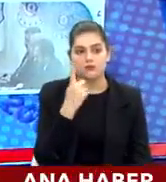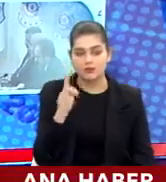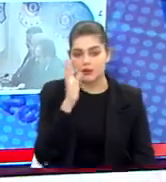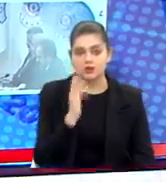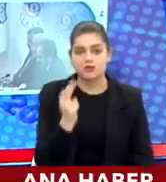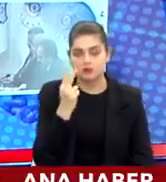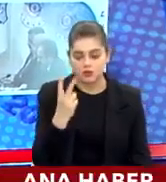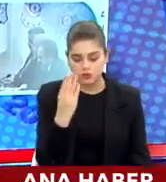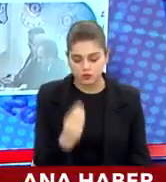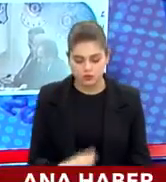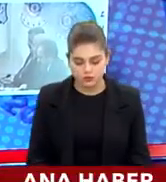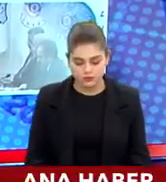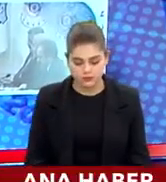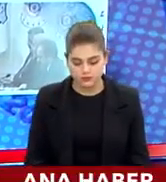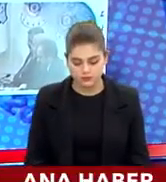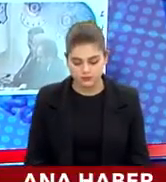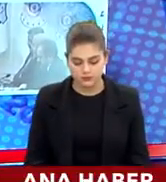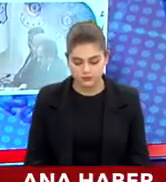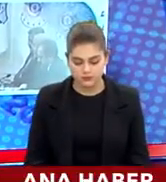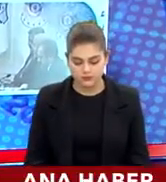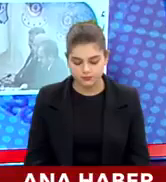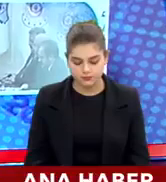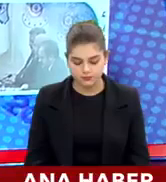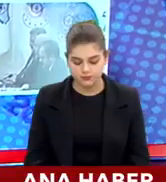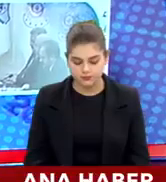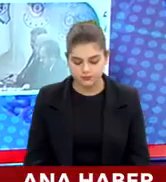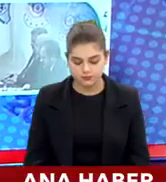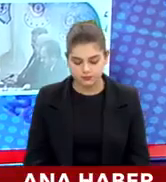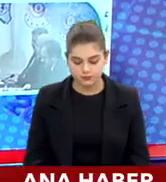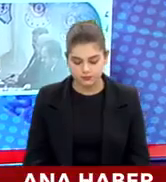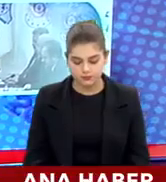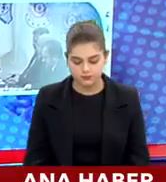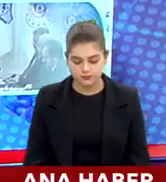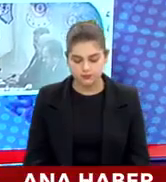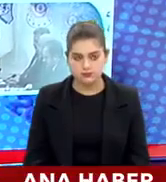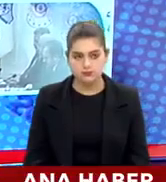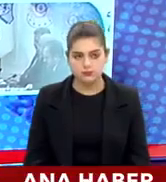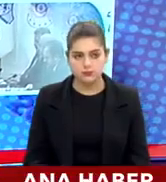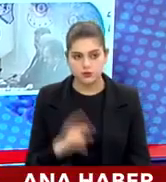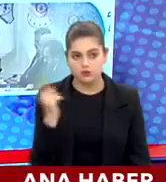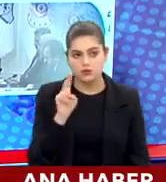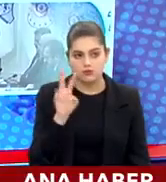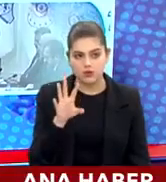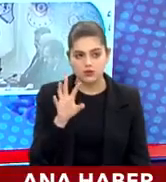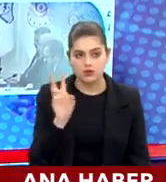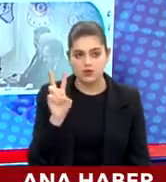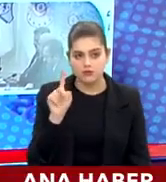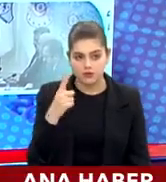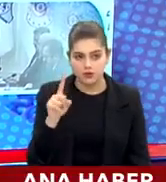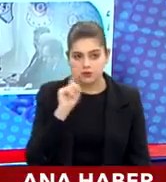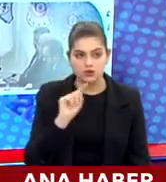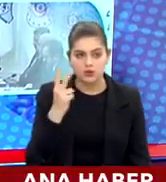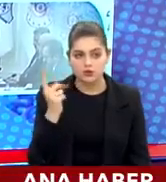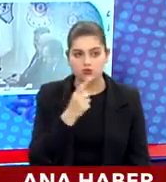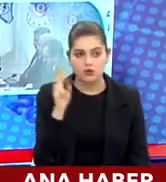17.2 zam oranı % 21 olursa Zamlı maaş 20.5 72 yok % 25 olursa 20.02